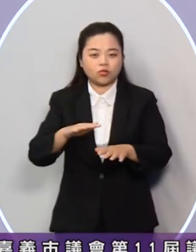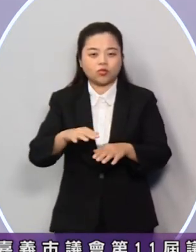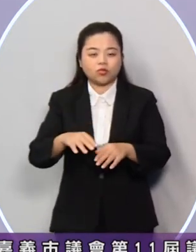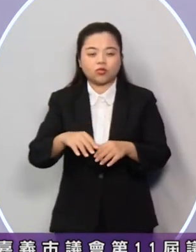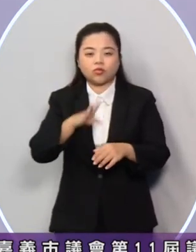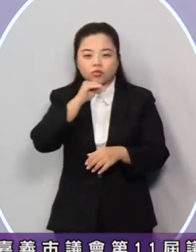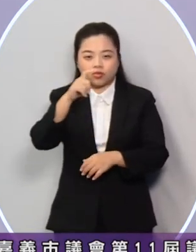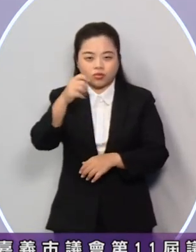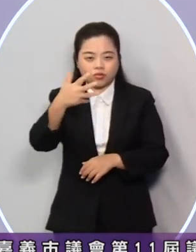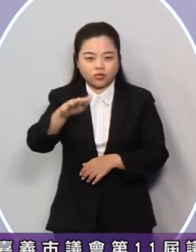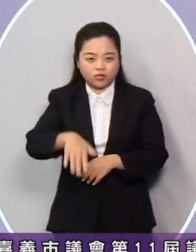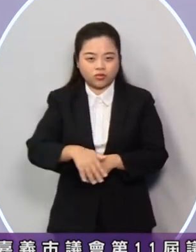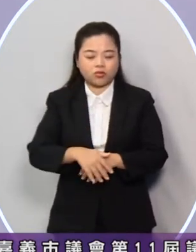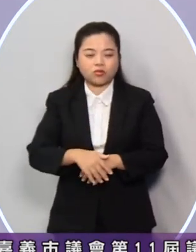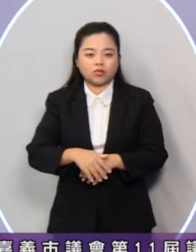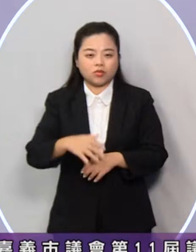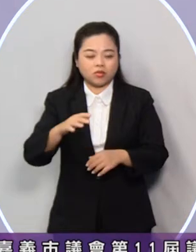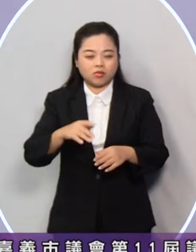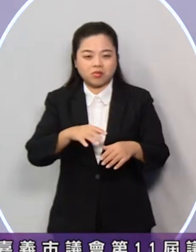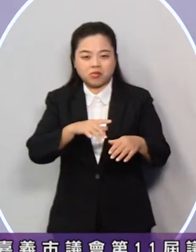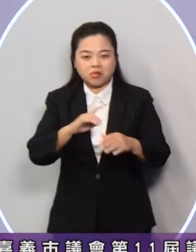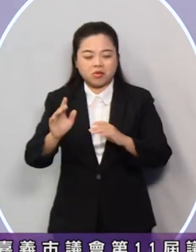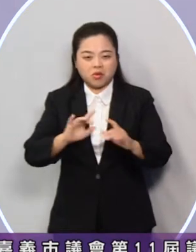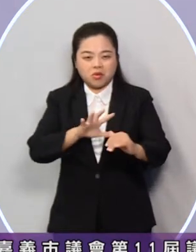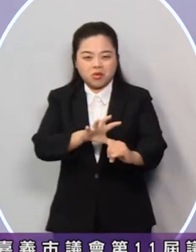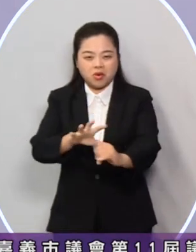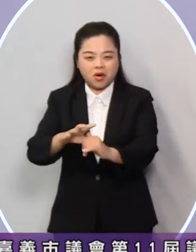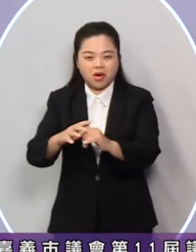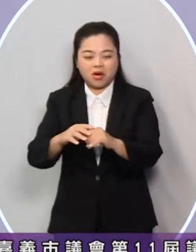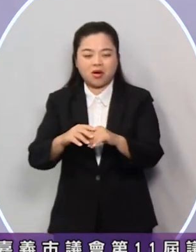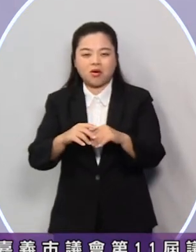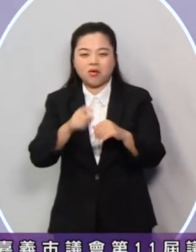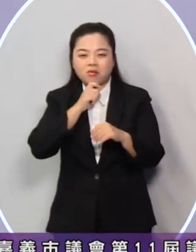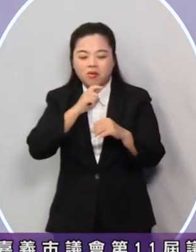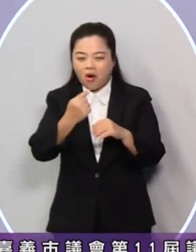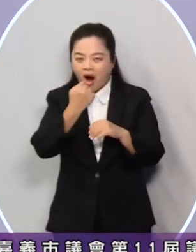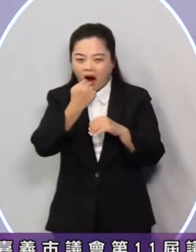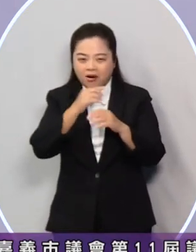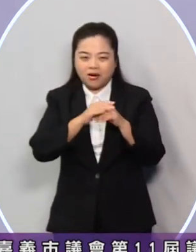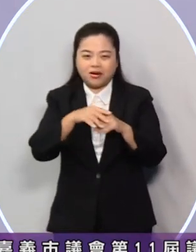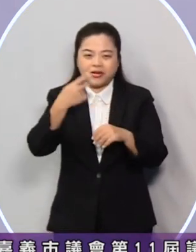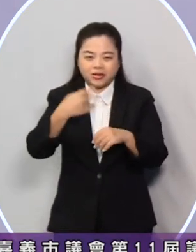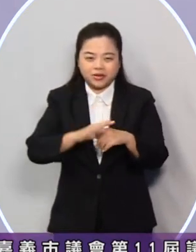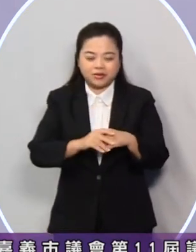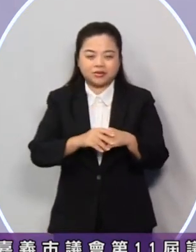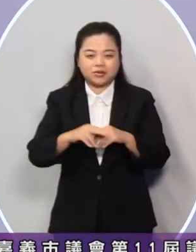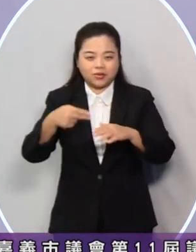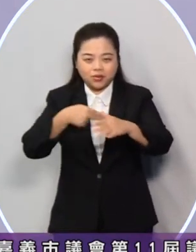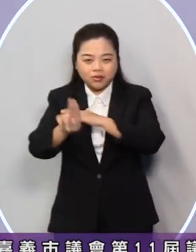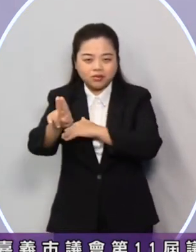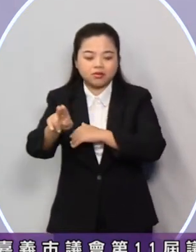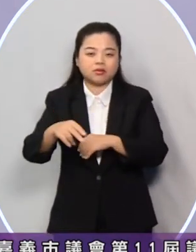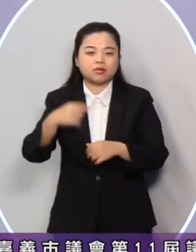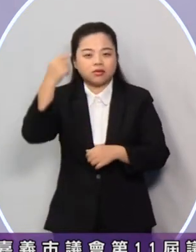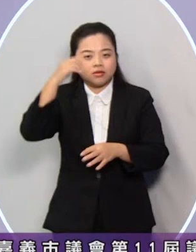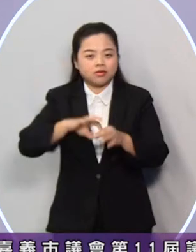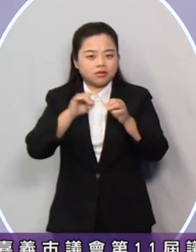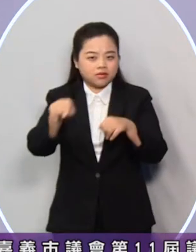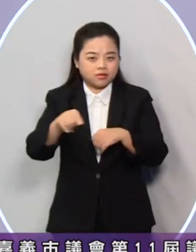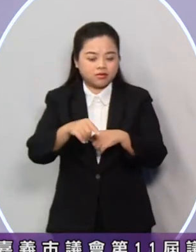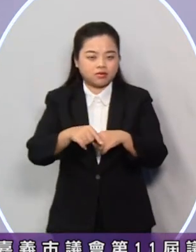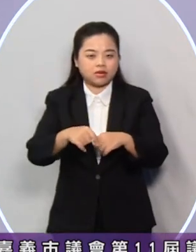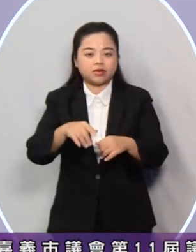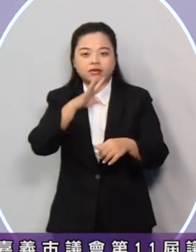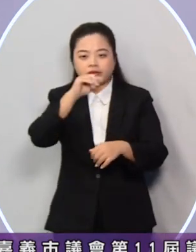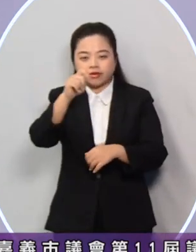年到处强迫他人口交甚至性交，然后就逃逸无踪，难道只因为他未成年